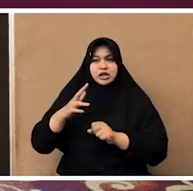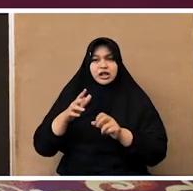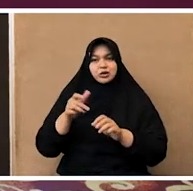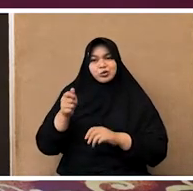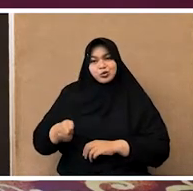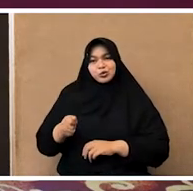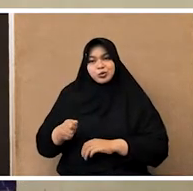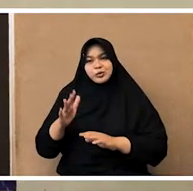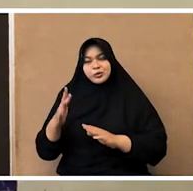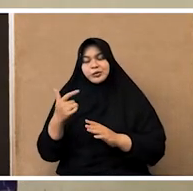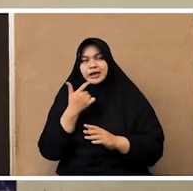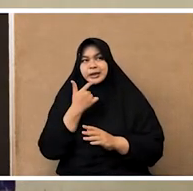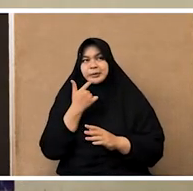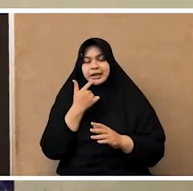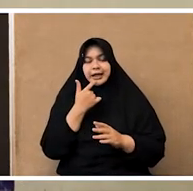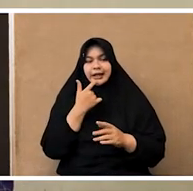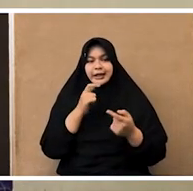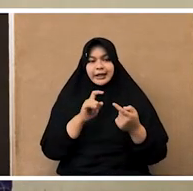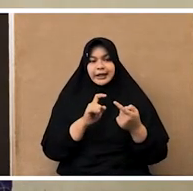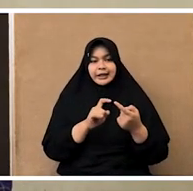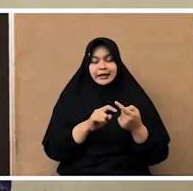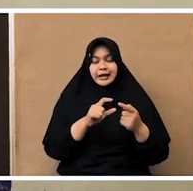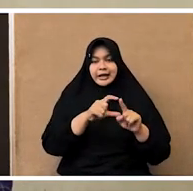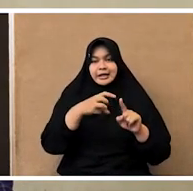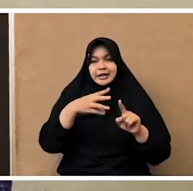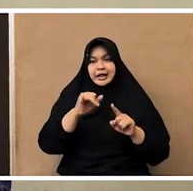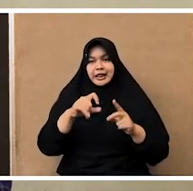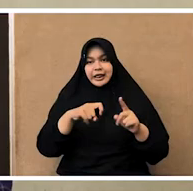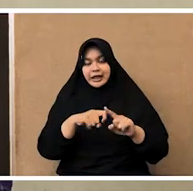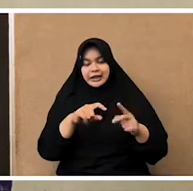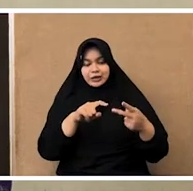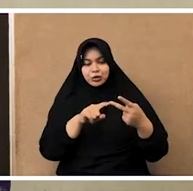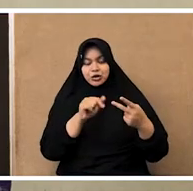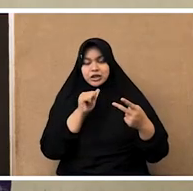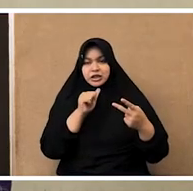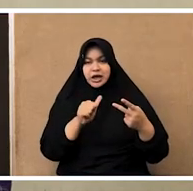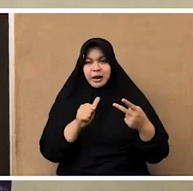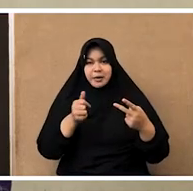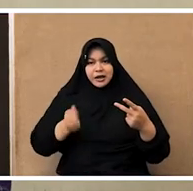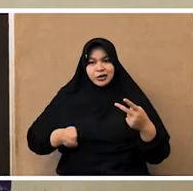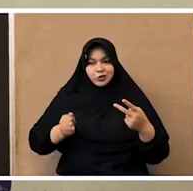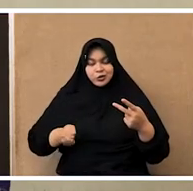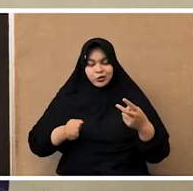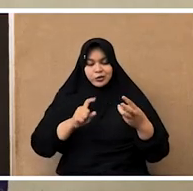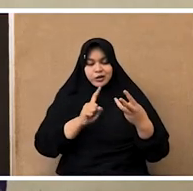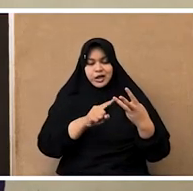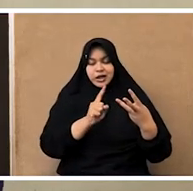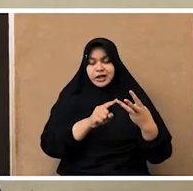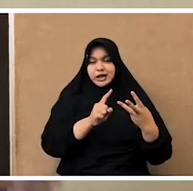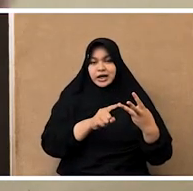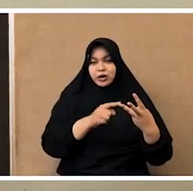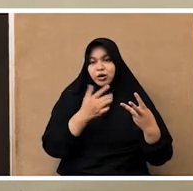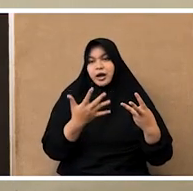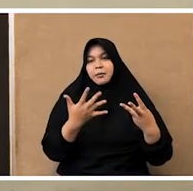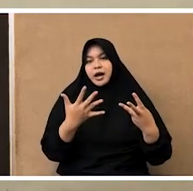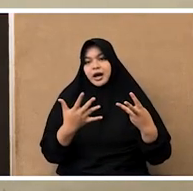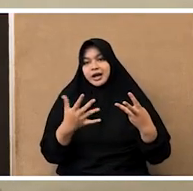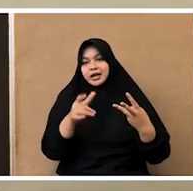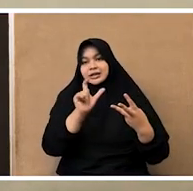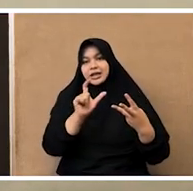cakupannya kan biasanya ada soal delik lalu Siapa yang dapat dipidana lalu tempo sendiri sama Bagaimana